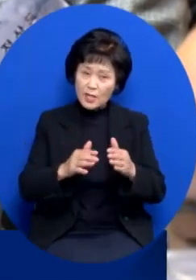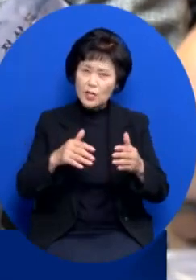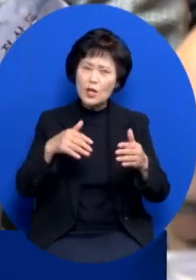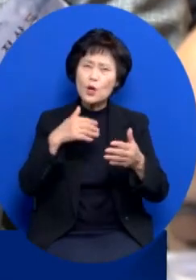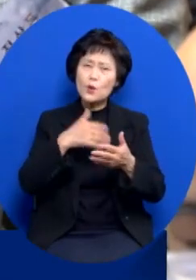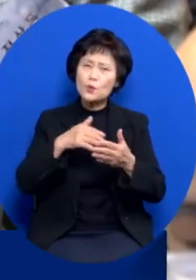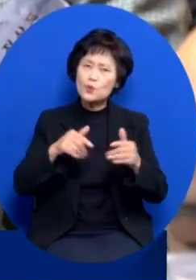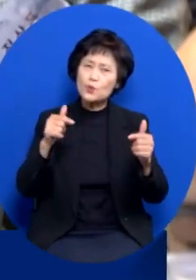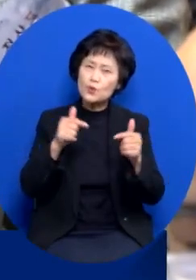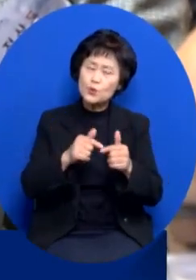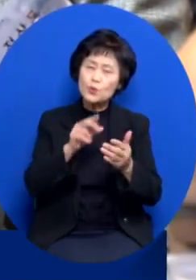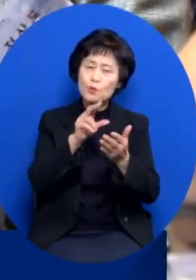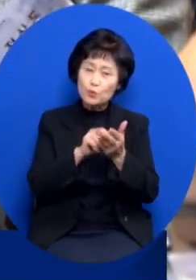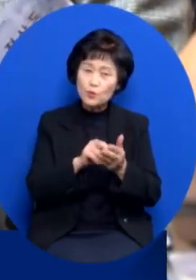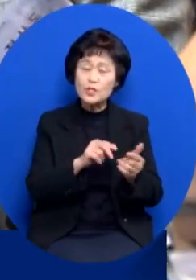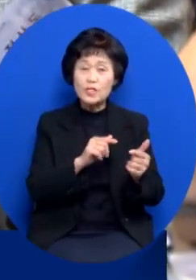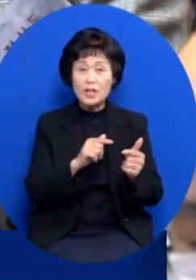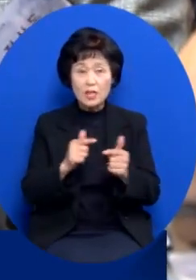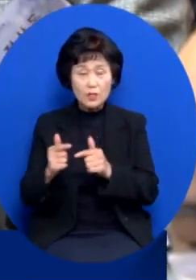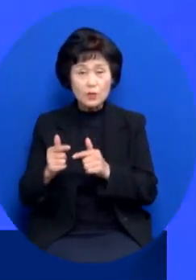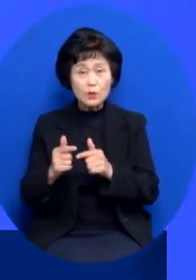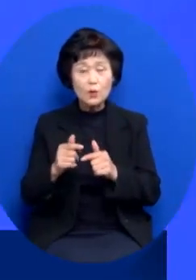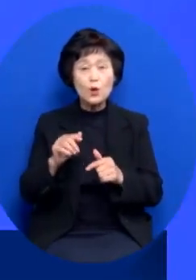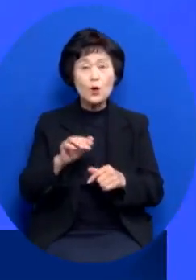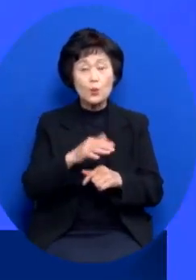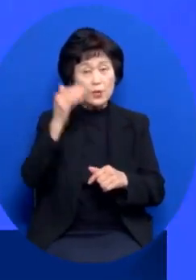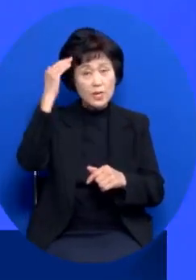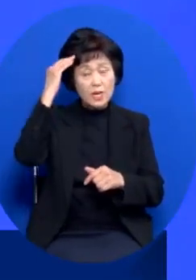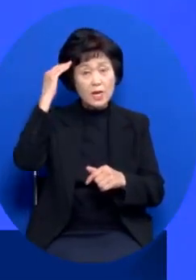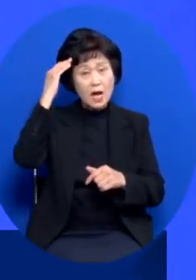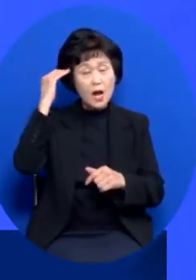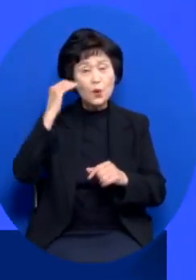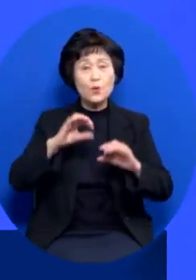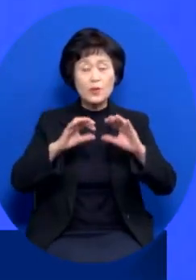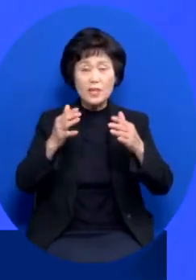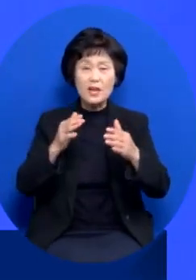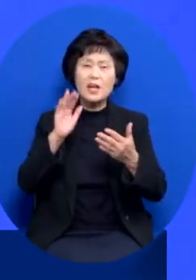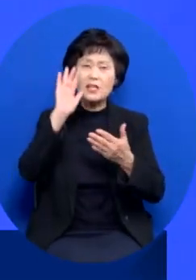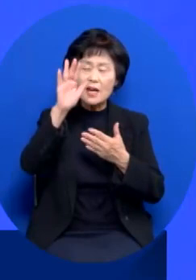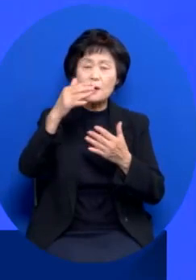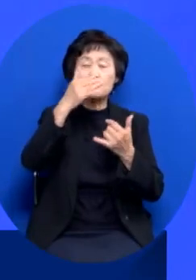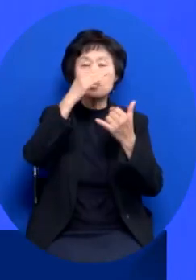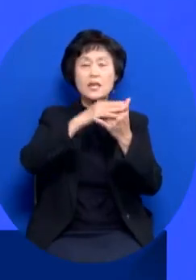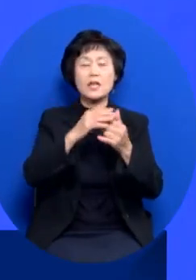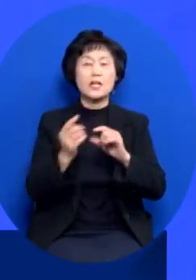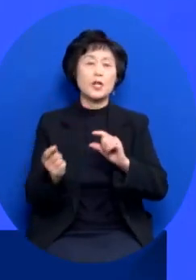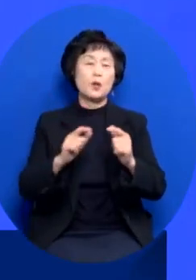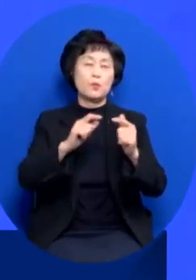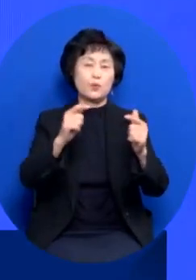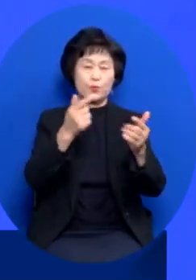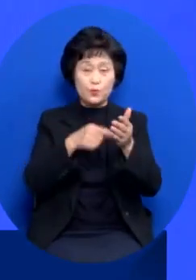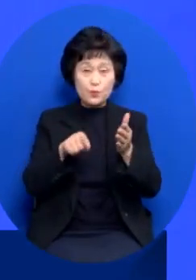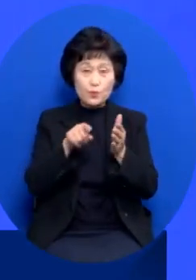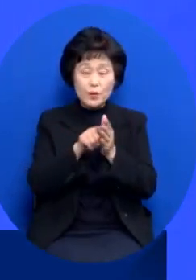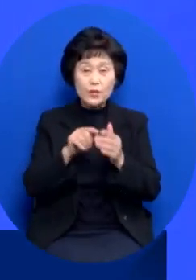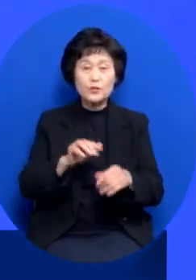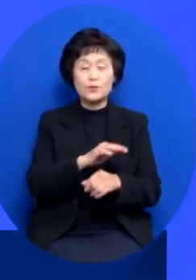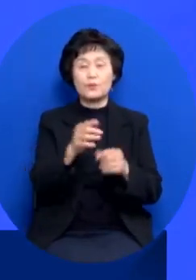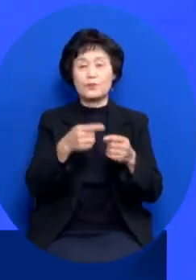저출생대책국민운동본부도 한반도 미래와 다음 세대 부흥을 위해서 저희들도